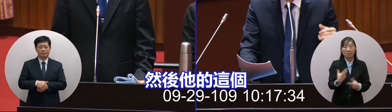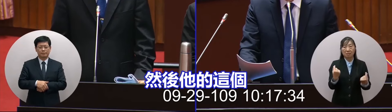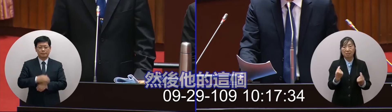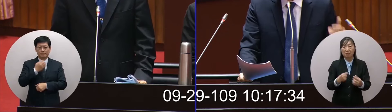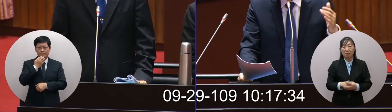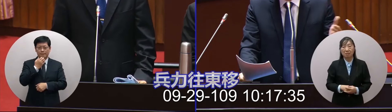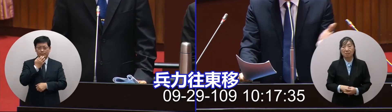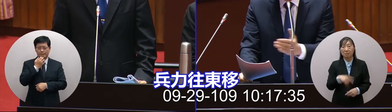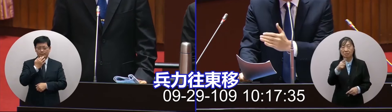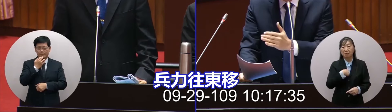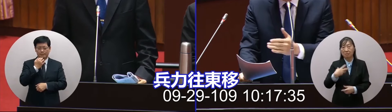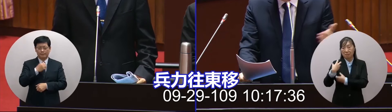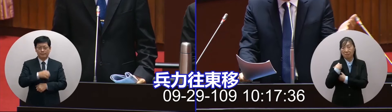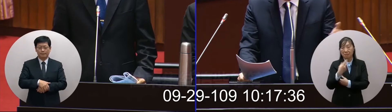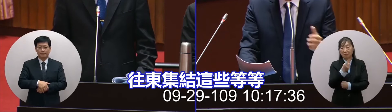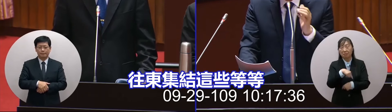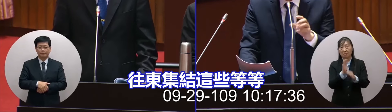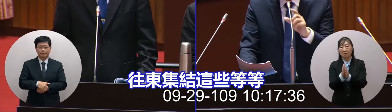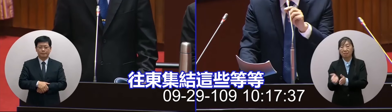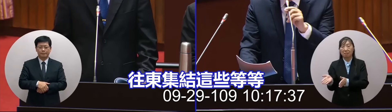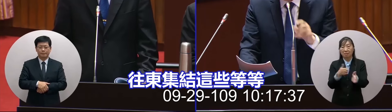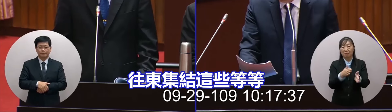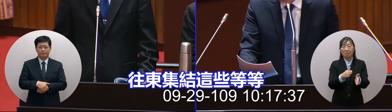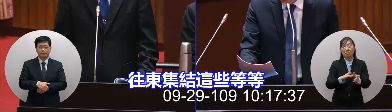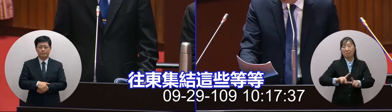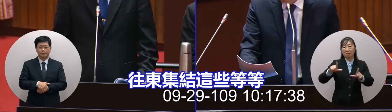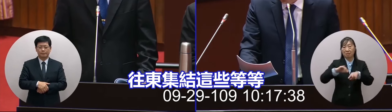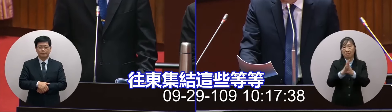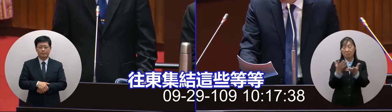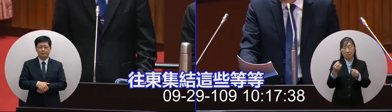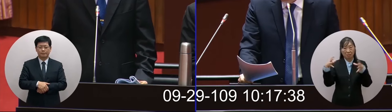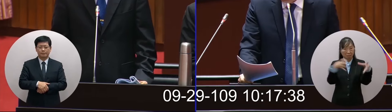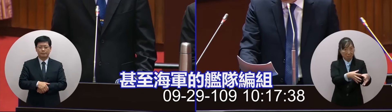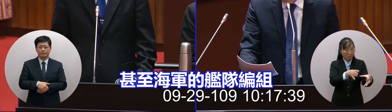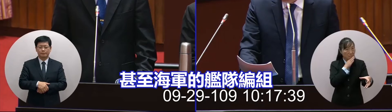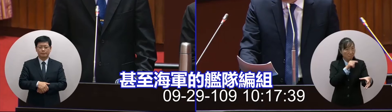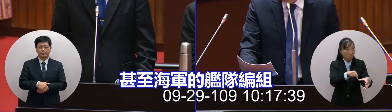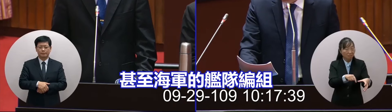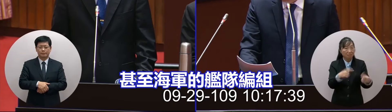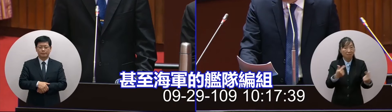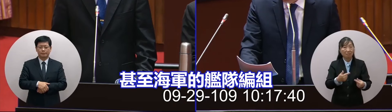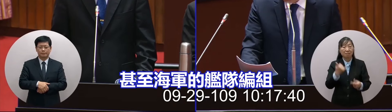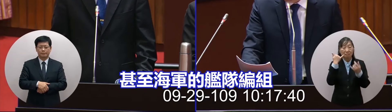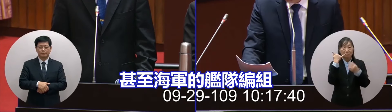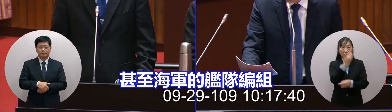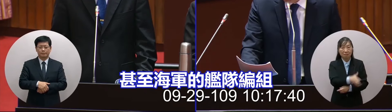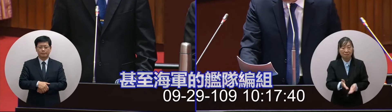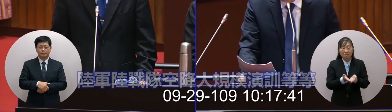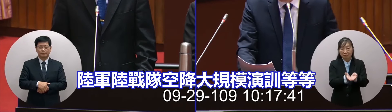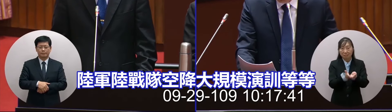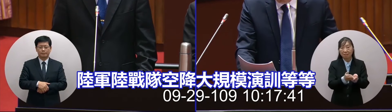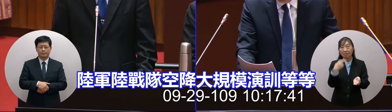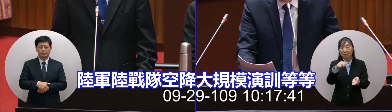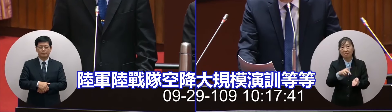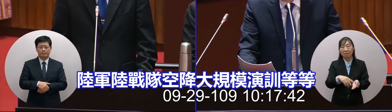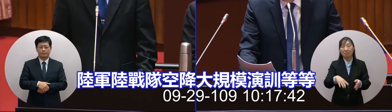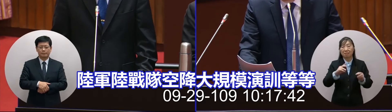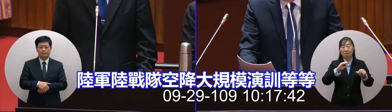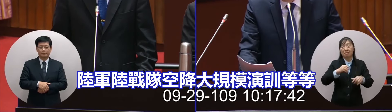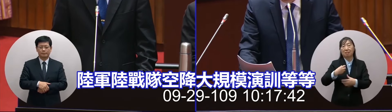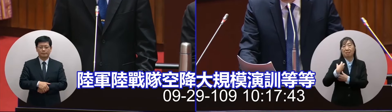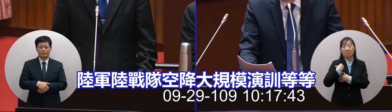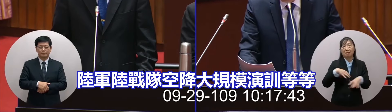他的这个兵力往东移啊，往东集结啦，这些等等的哈、啊，甚至海军的舰队编组、陆军陆战队